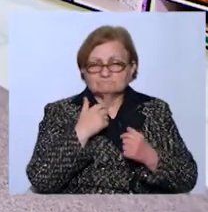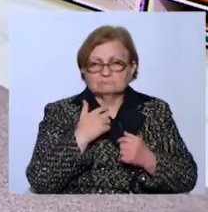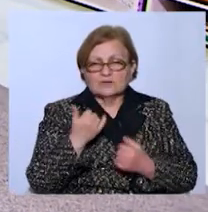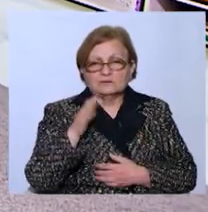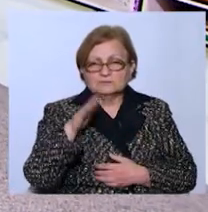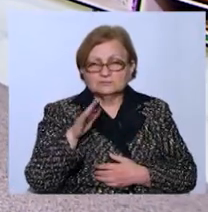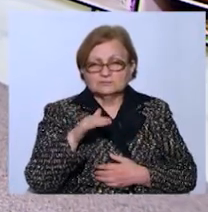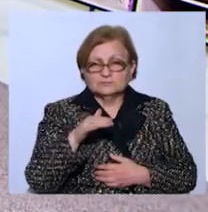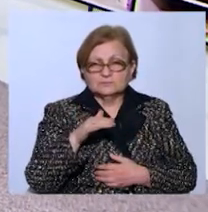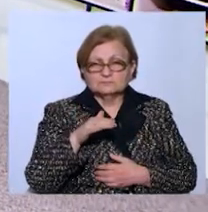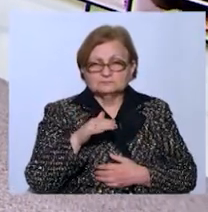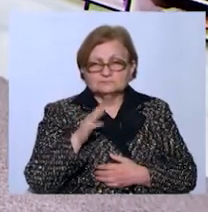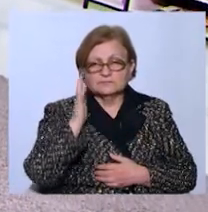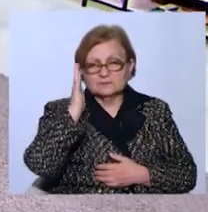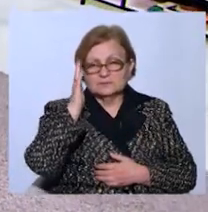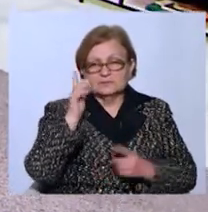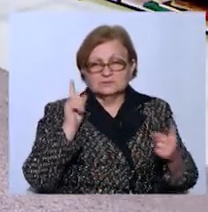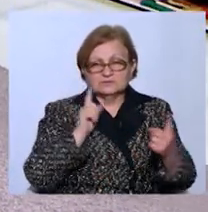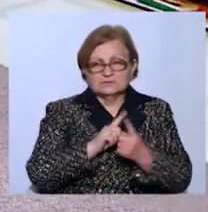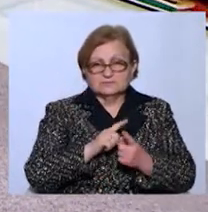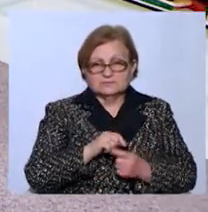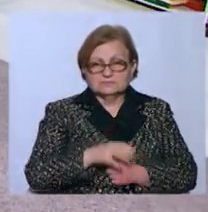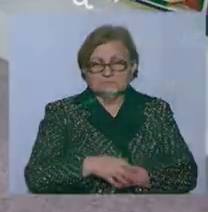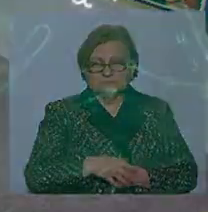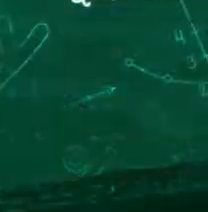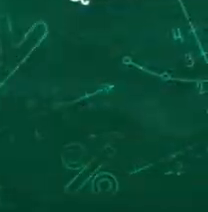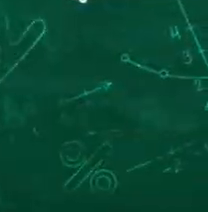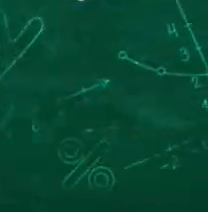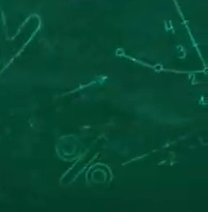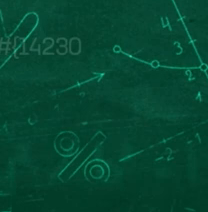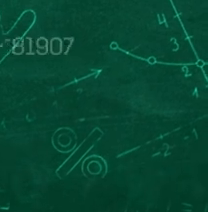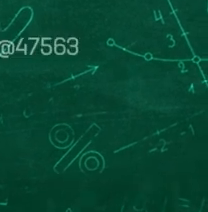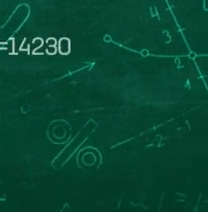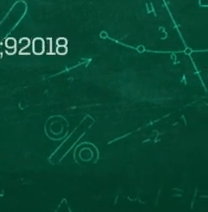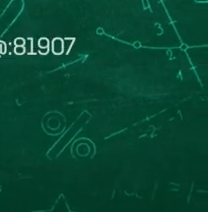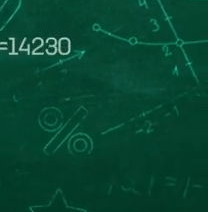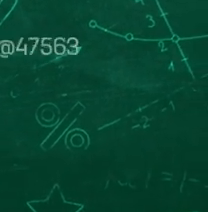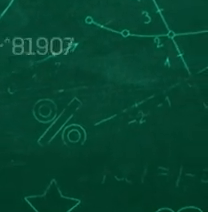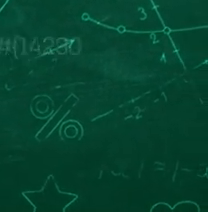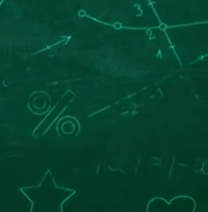გემშვიდობებით. შემდეგ შეხვედრამდე.